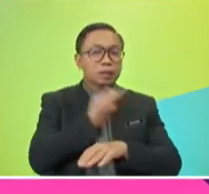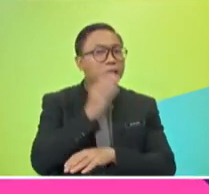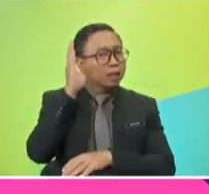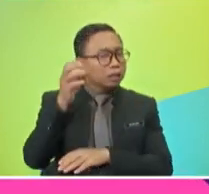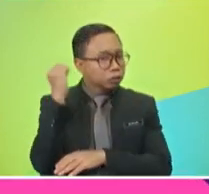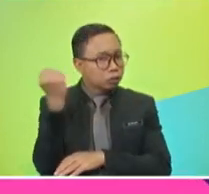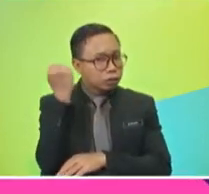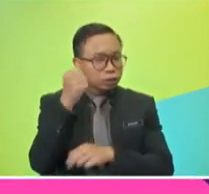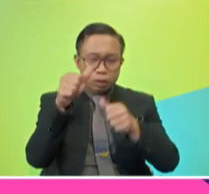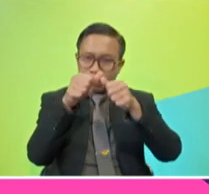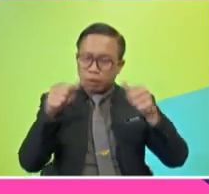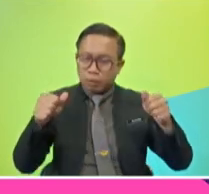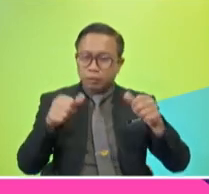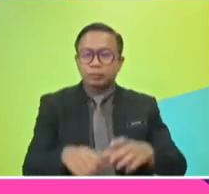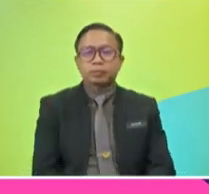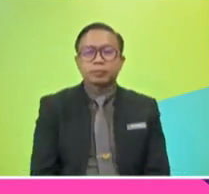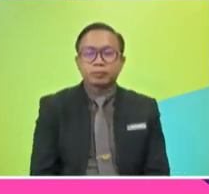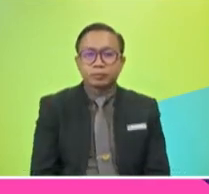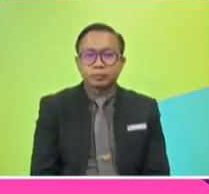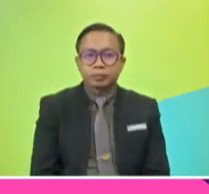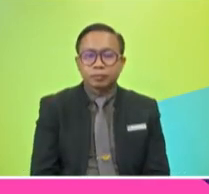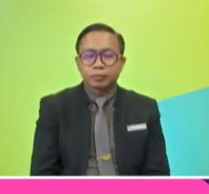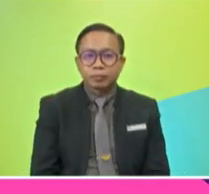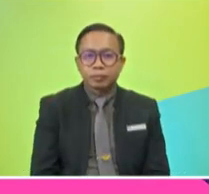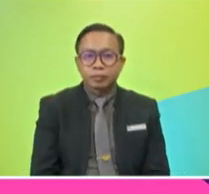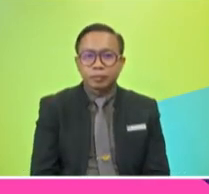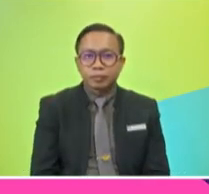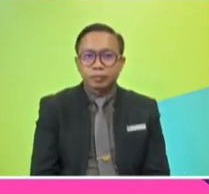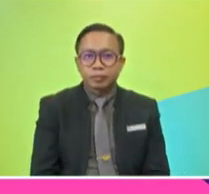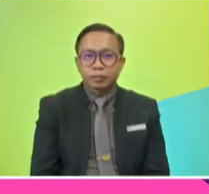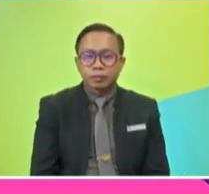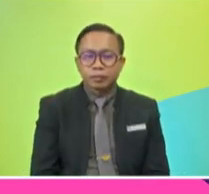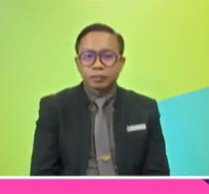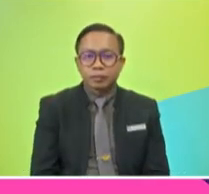aman dengan satu huruf di depan aman